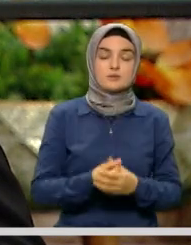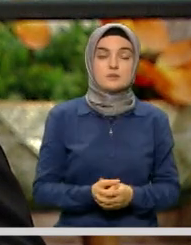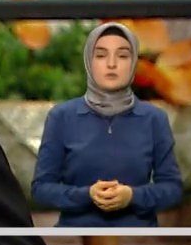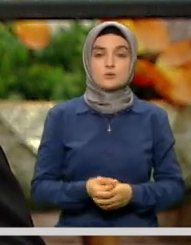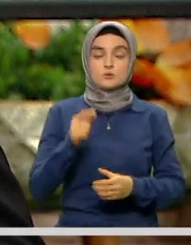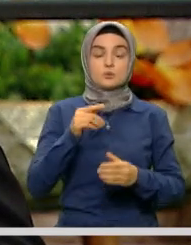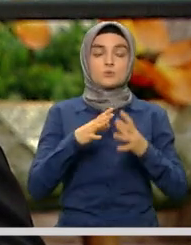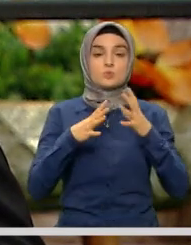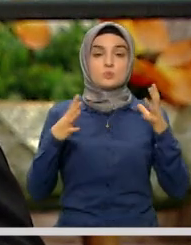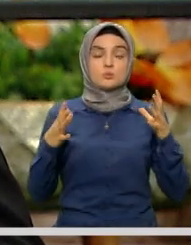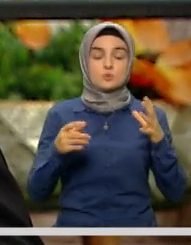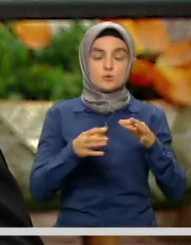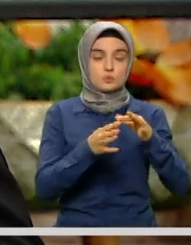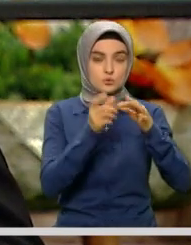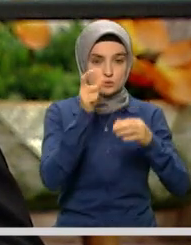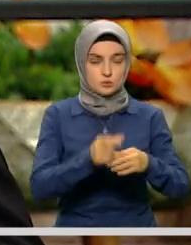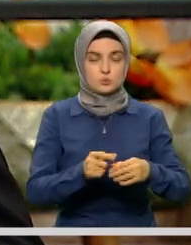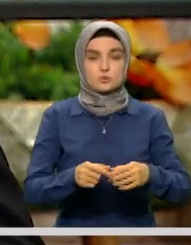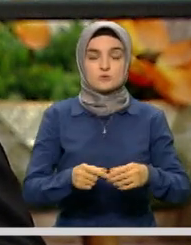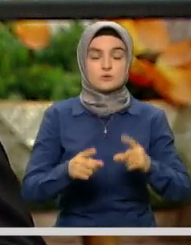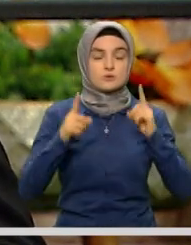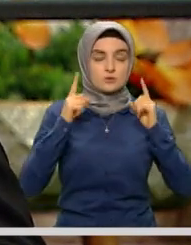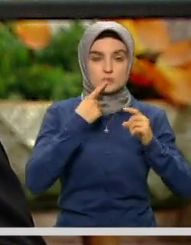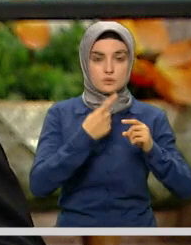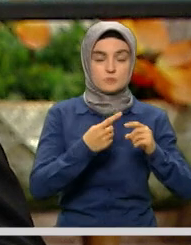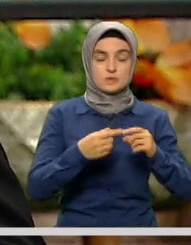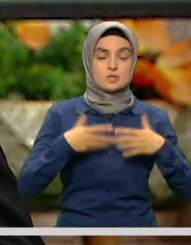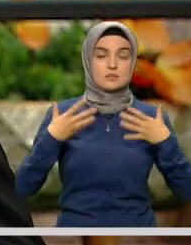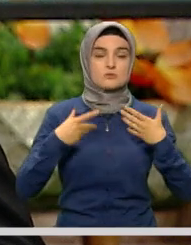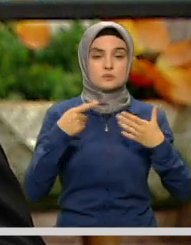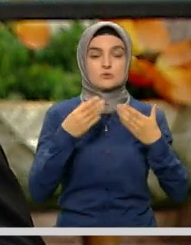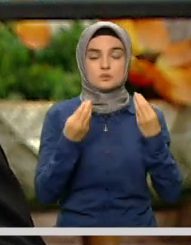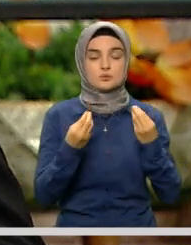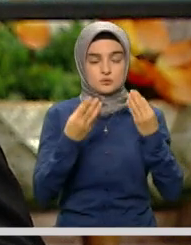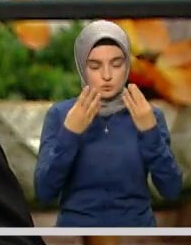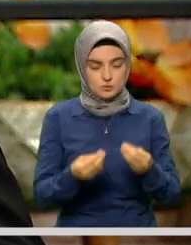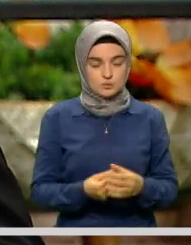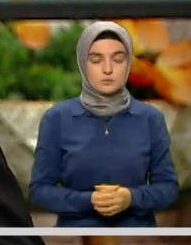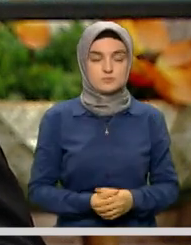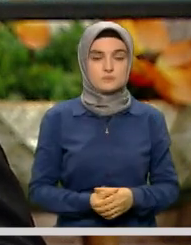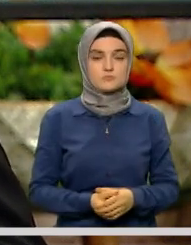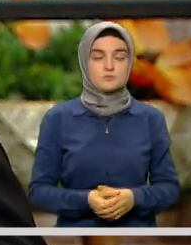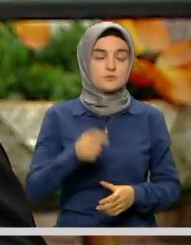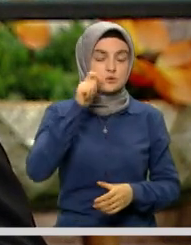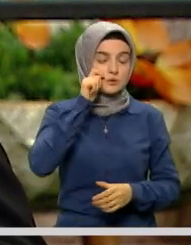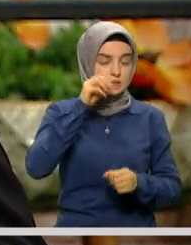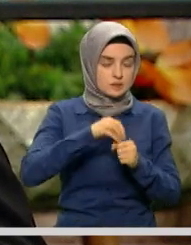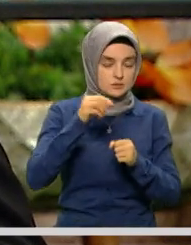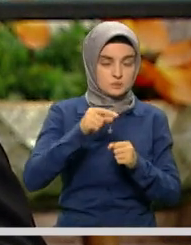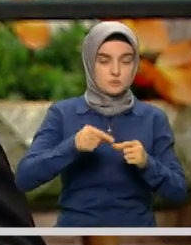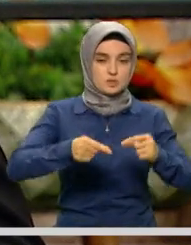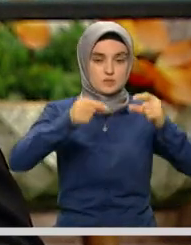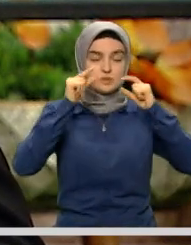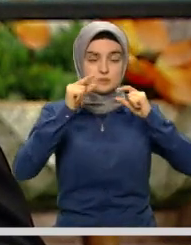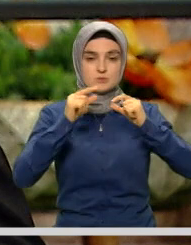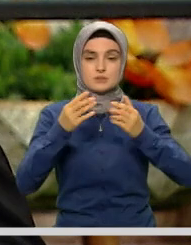kulunun tevbe etmesi karşısındaki sevinci de o kadar büyüktür. Müslim'in rivayetinde hadise bir ek yapılıyor. O hadiste de deniyor ki